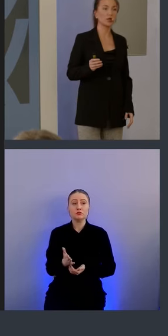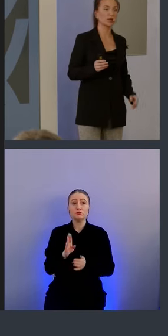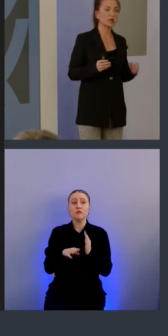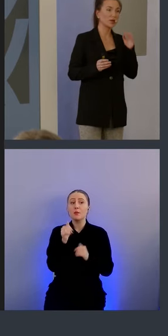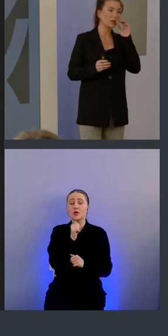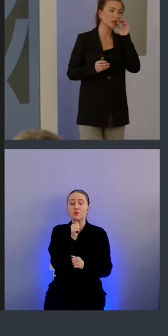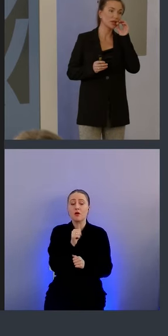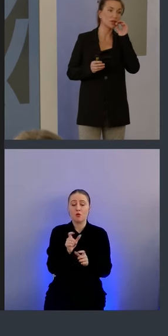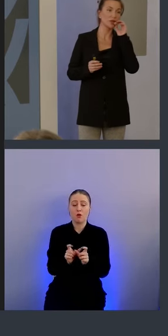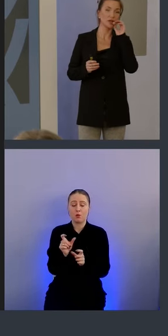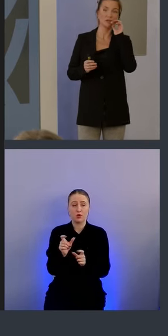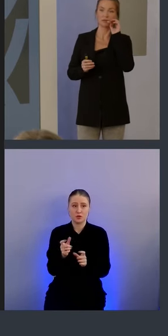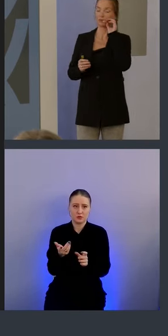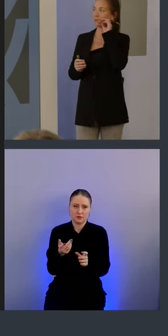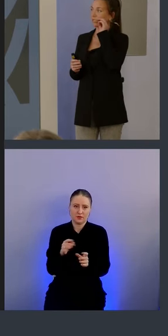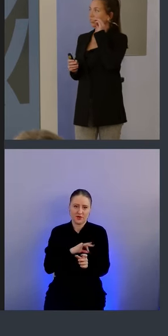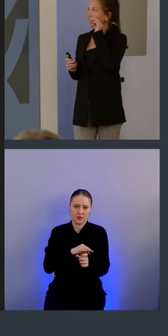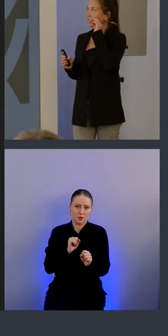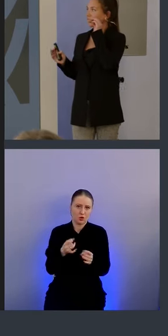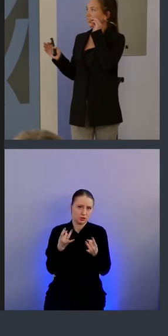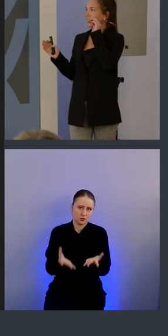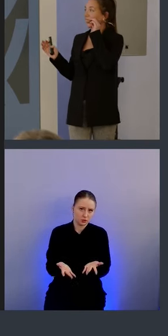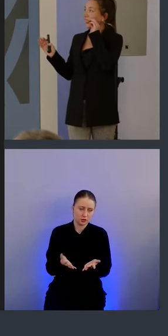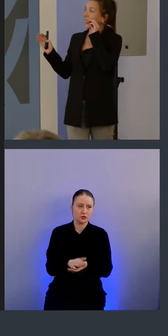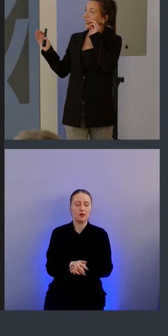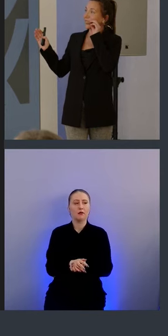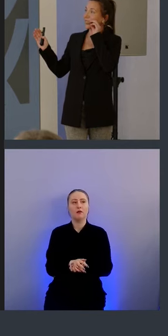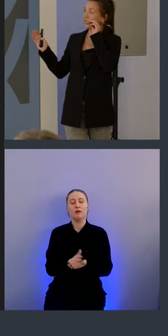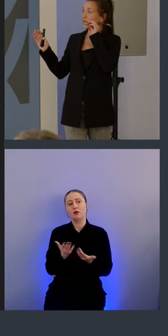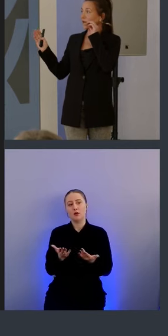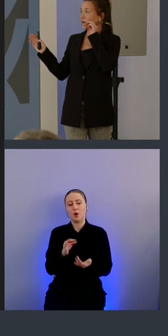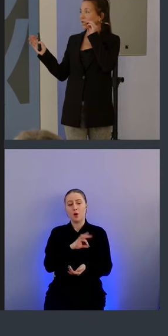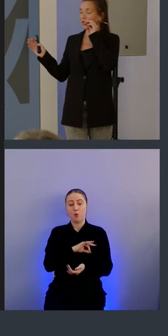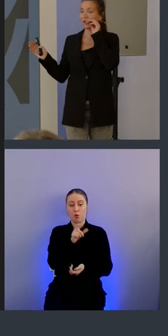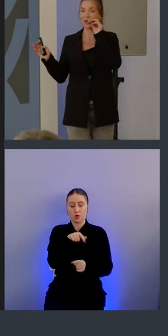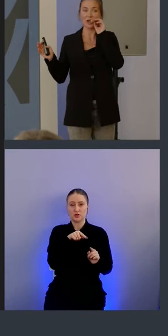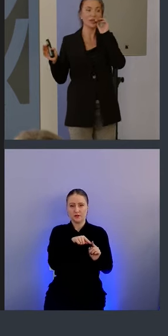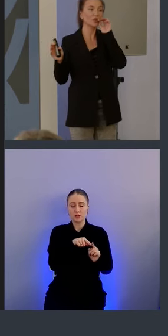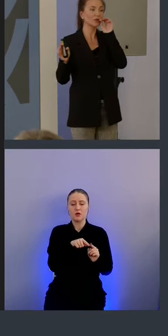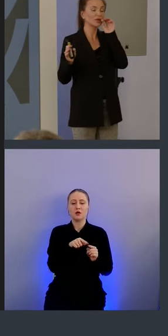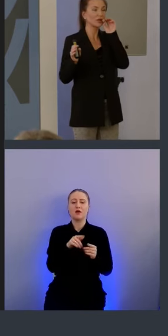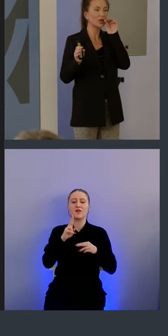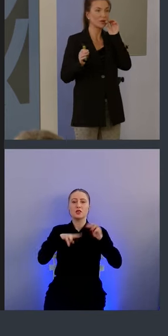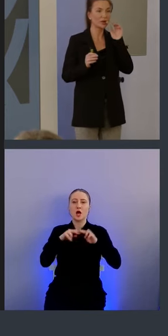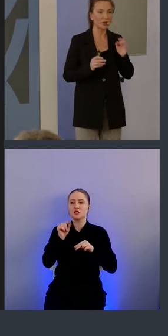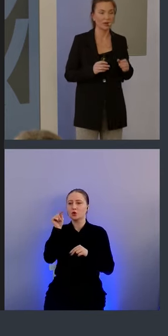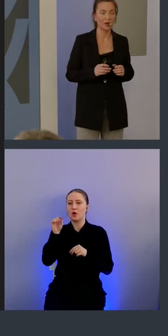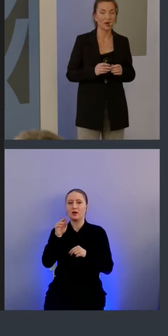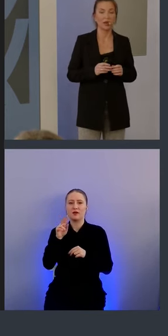Беспарольным пользователем сегодня стать просто. Ну, пользователь заходит в настройки ВК-ID и просто